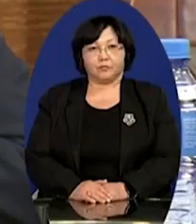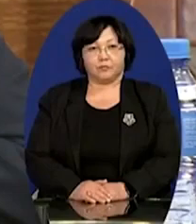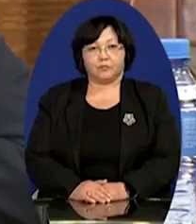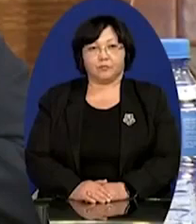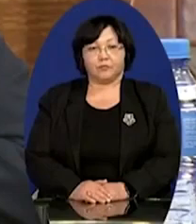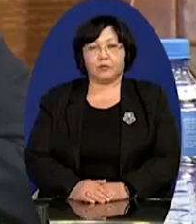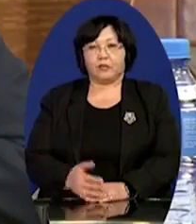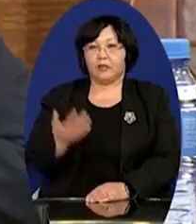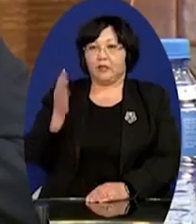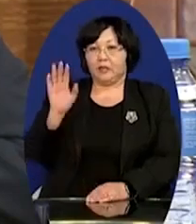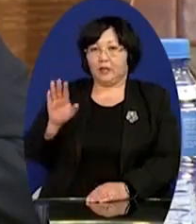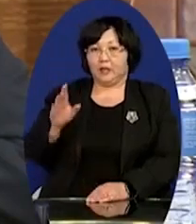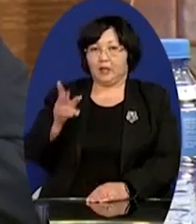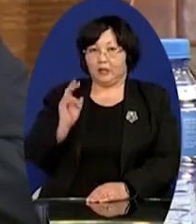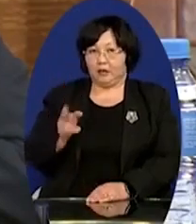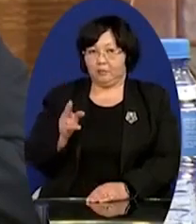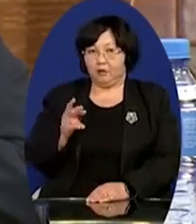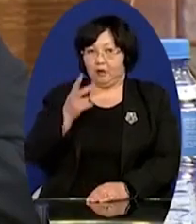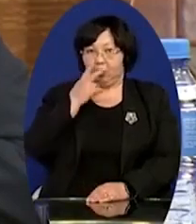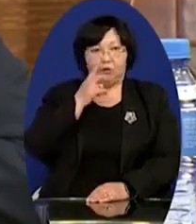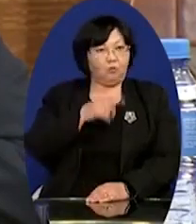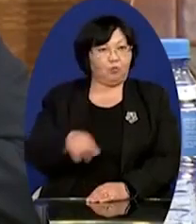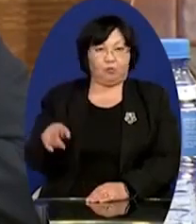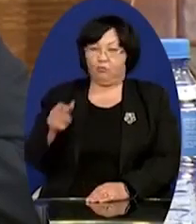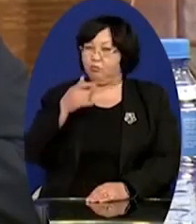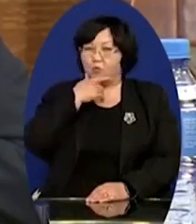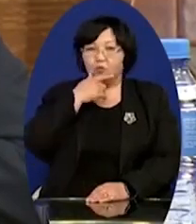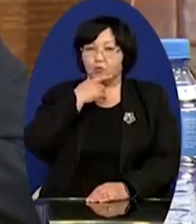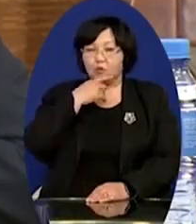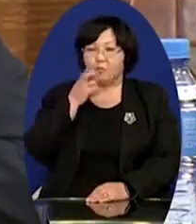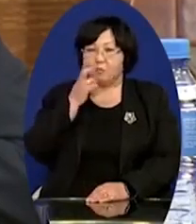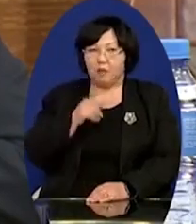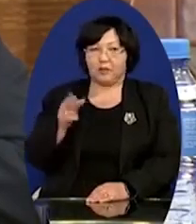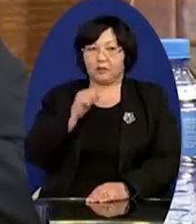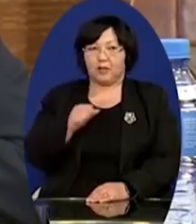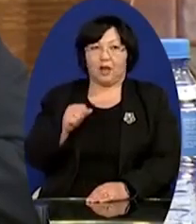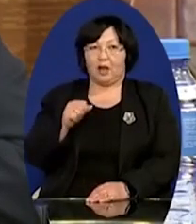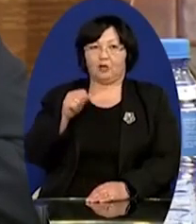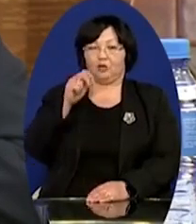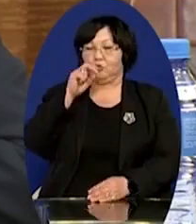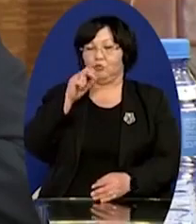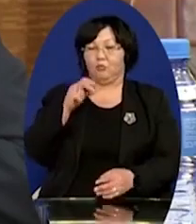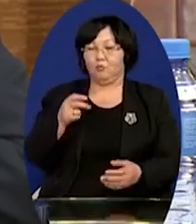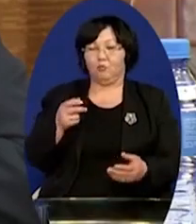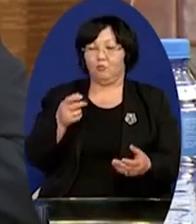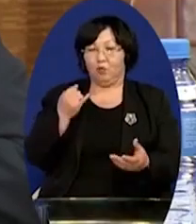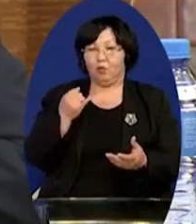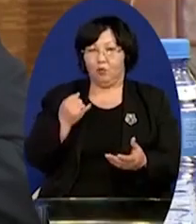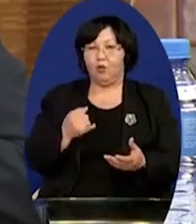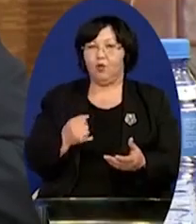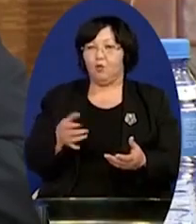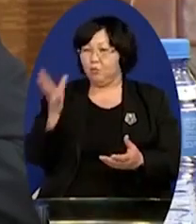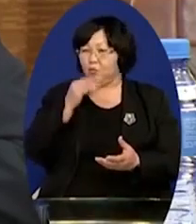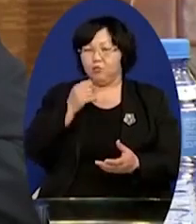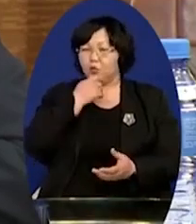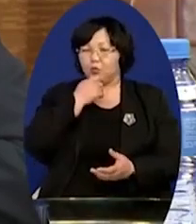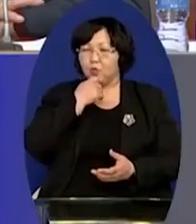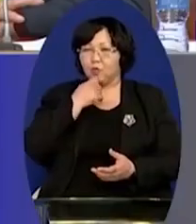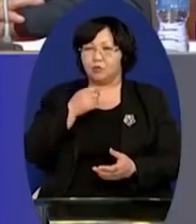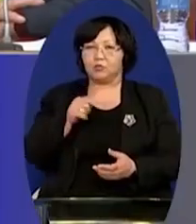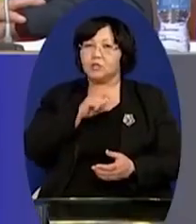За танай компани бол ерөөсөө болохгүй байна. Барьцаа өрөнгөч болохгүй байна. Бүх юм болохгүй байна гэдэг дүгүүлт явж ирсэнэл хэдхэн сарын дотор